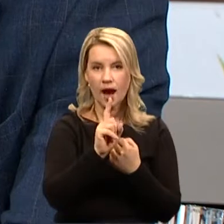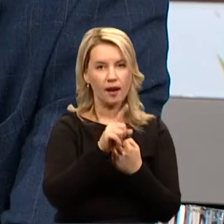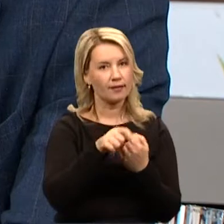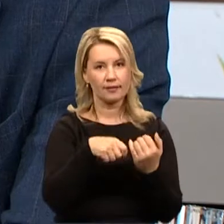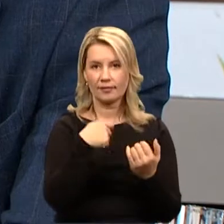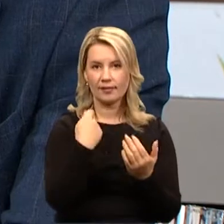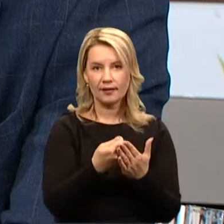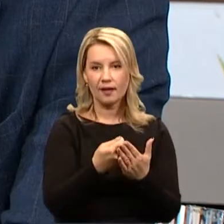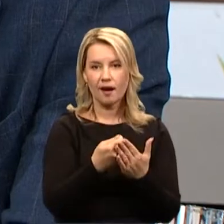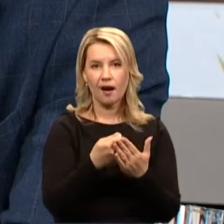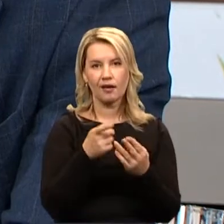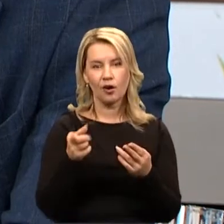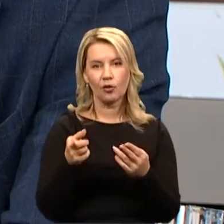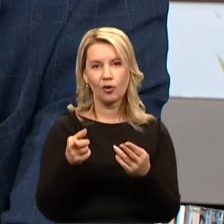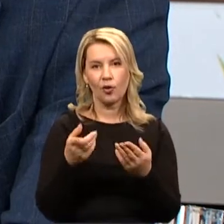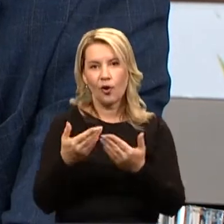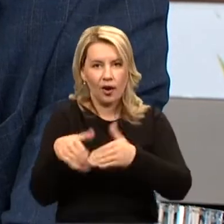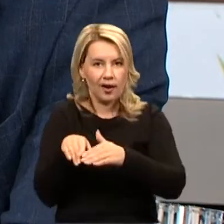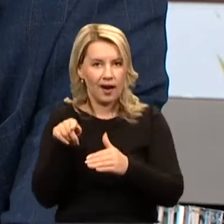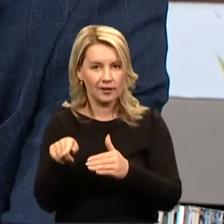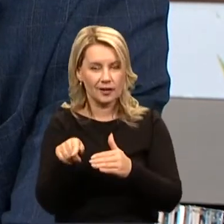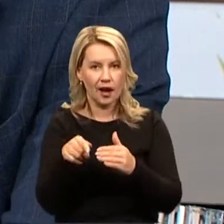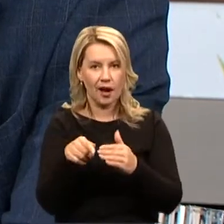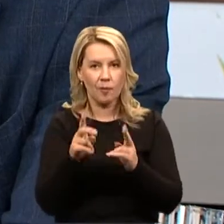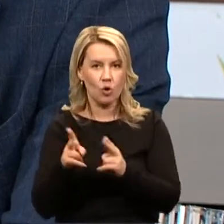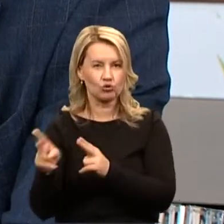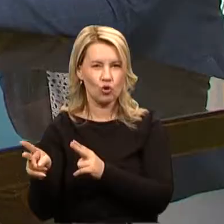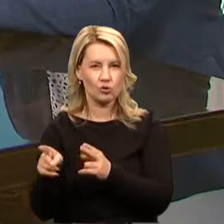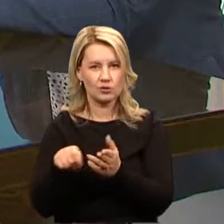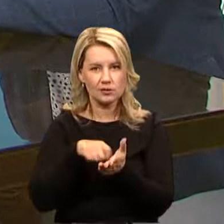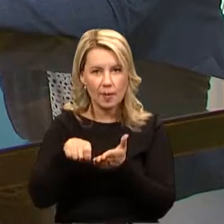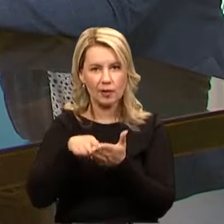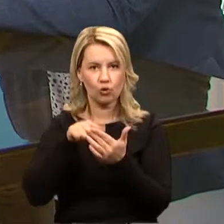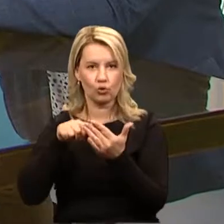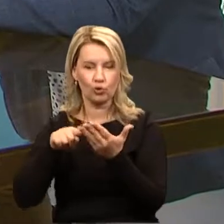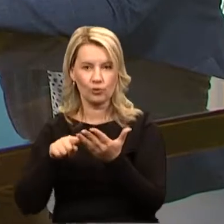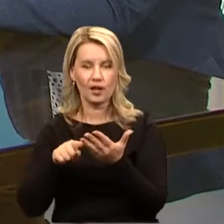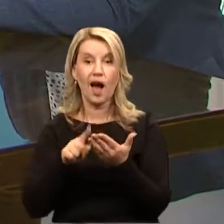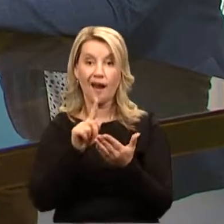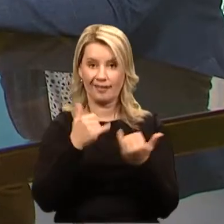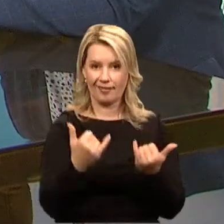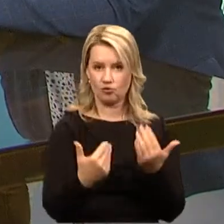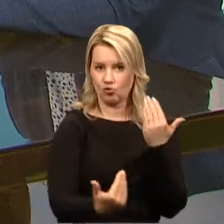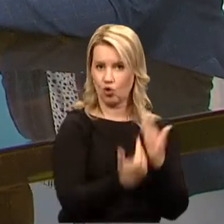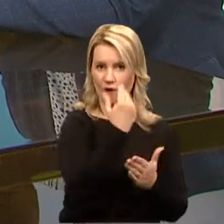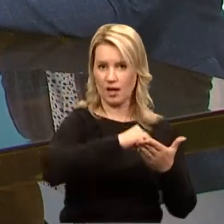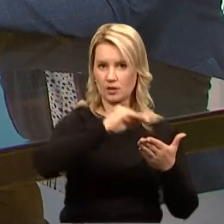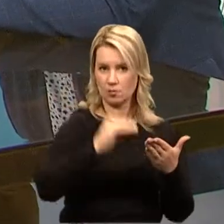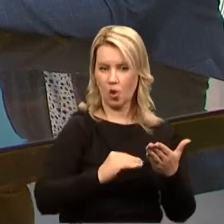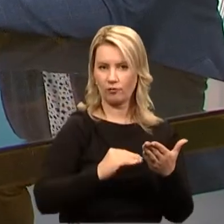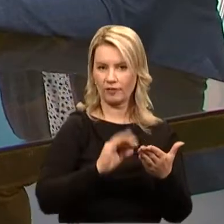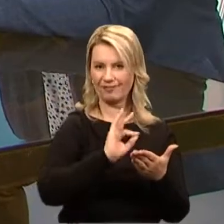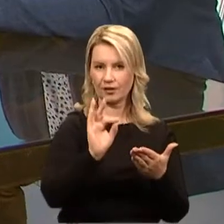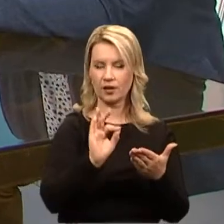neposkytuje už tak široký rozsah toho pojistného krytí, jak dneska nové smlouvy. Určitě bych doporučil